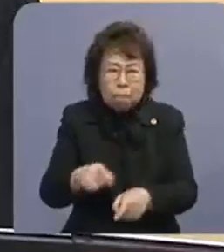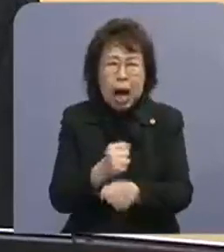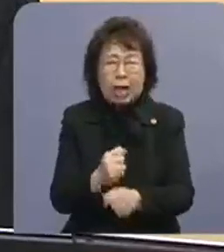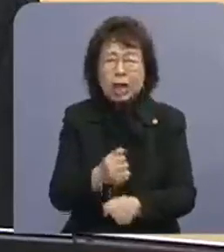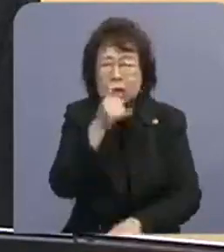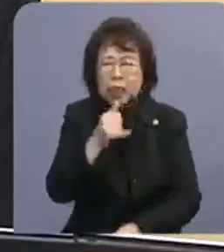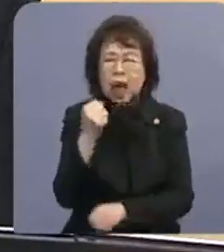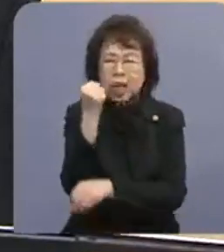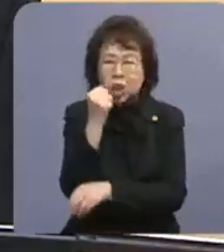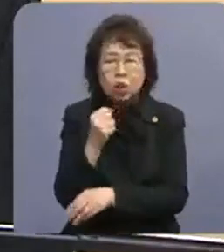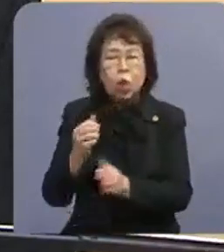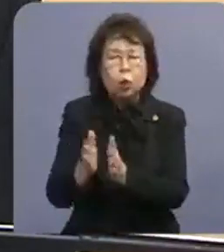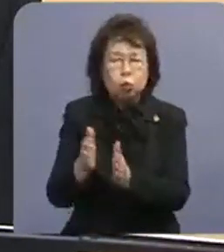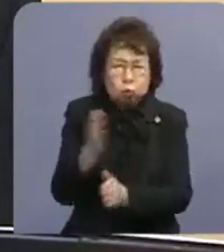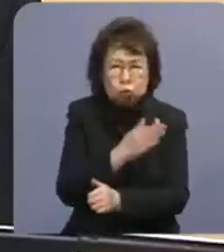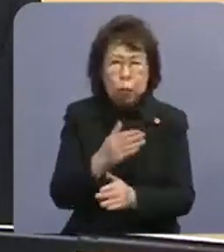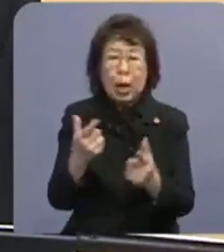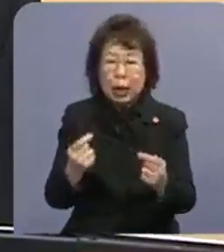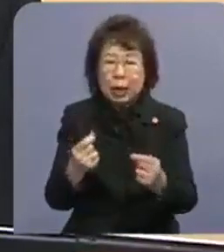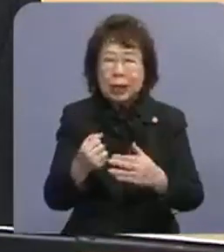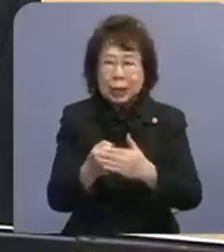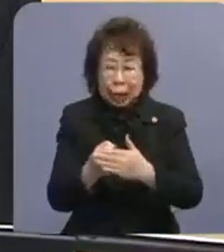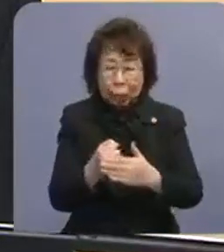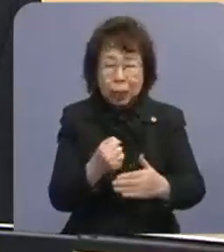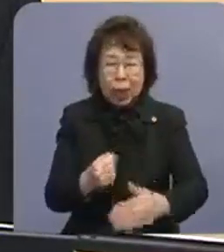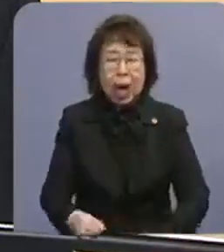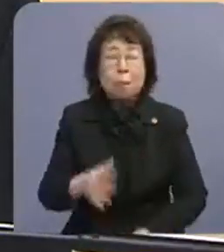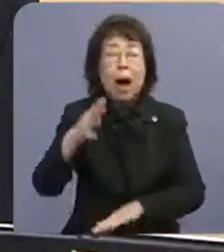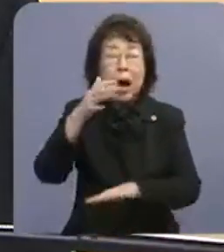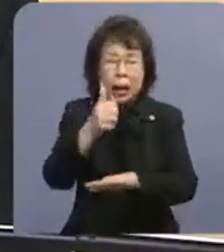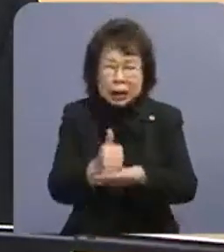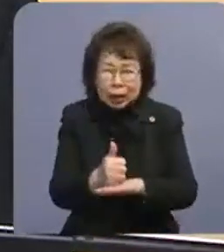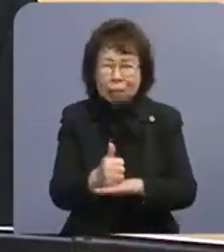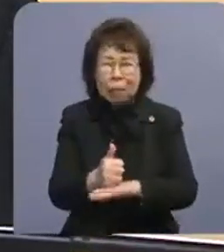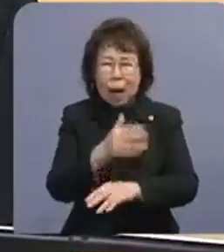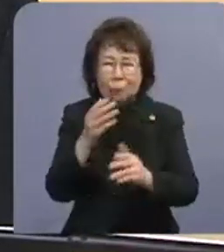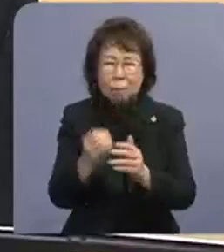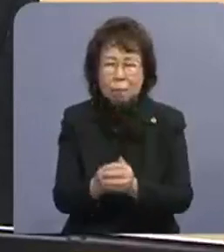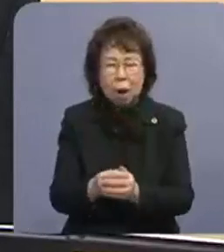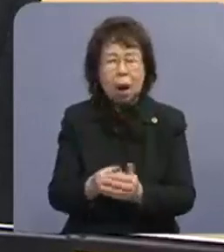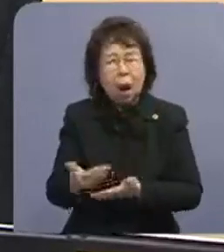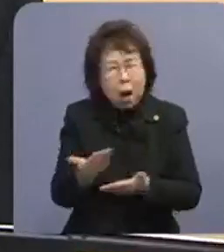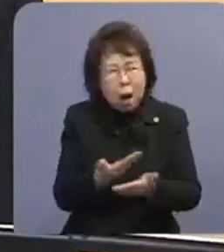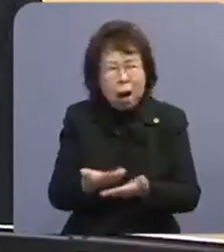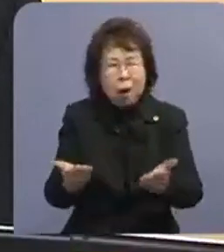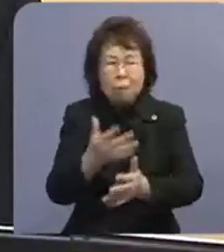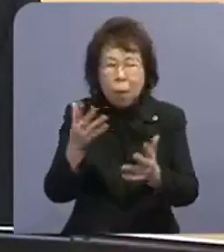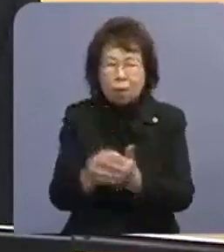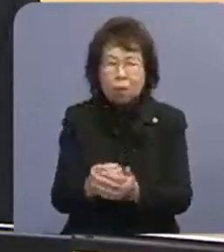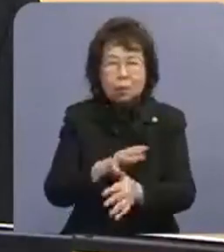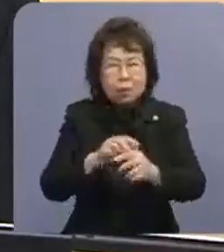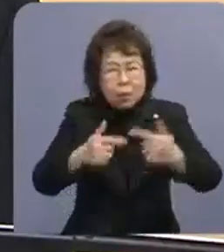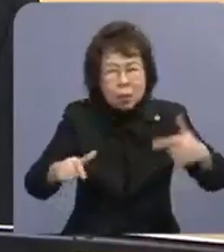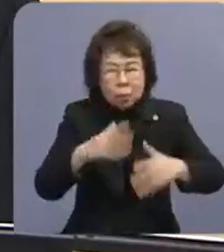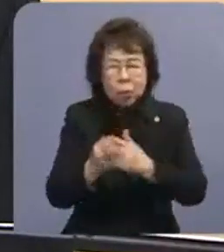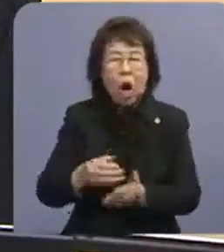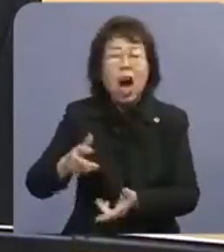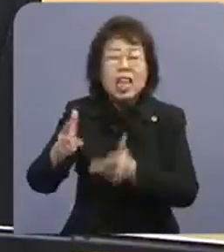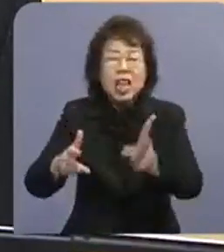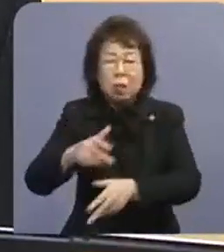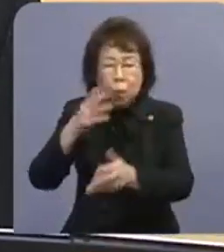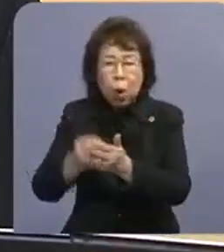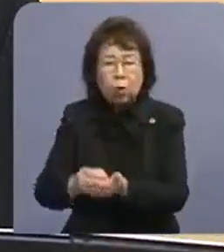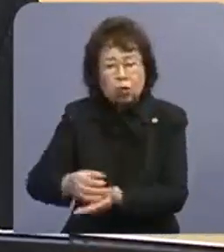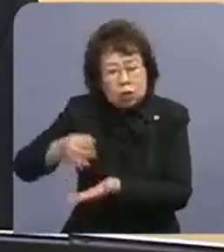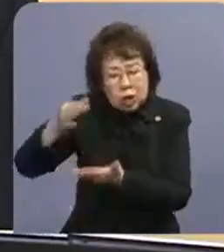있는 기초 출발이 됩니다. 그것을 통해 가지고 마지막 패키징, 마케팅까지를 다양한 기업들이